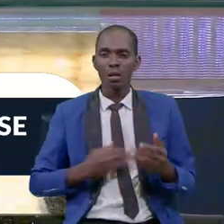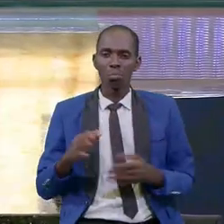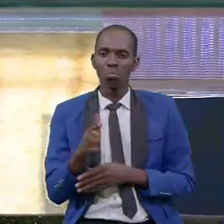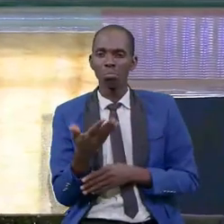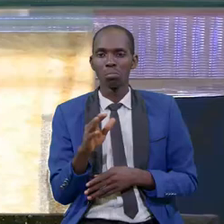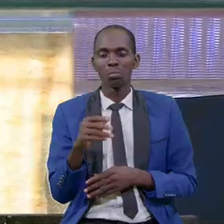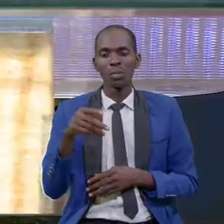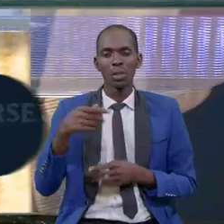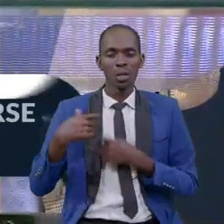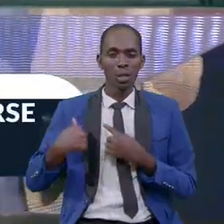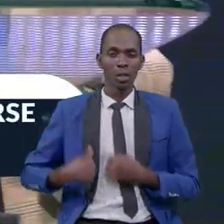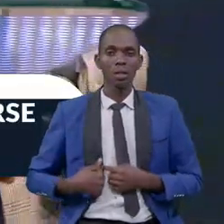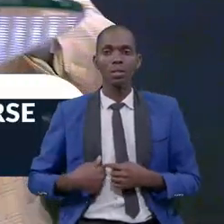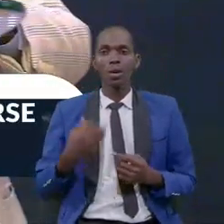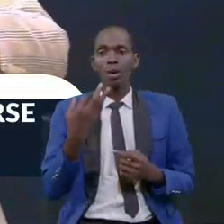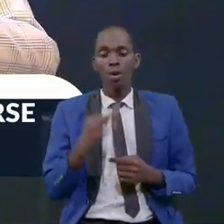voir